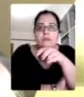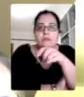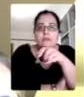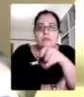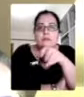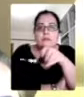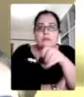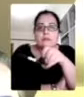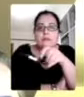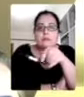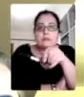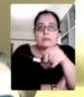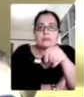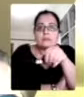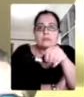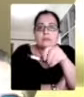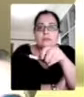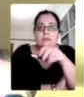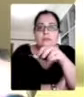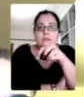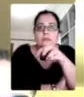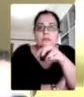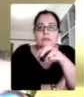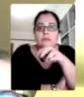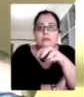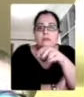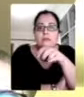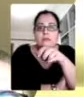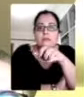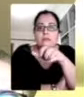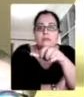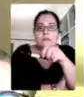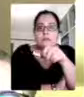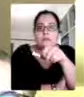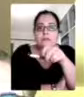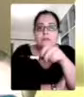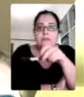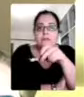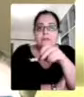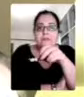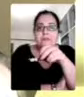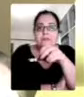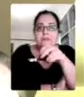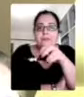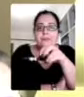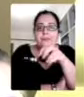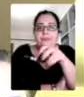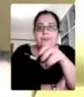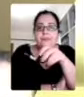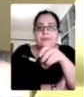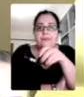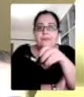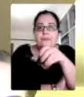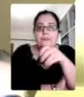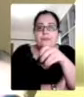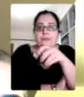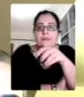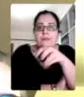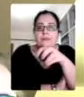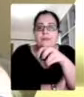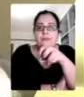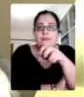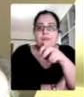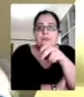hepsi Danimarka'nın değişik değişik yörelerinde oturuyorlar. Bu adamlar bir nevi şeycileri, yani hani degüstasyon mu denir artık ne